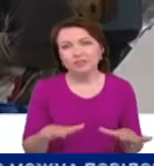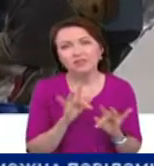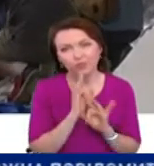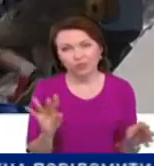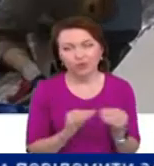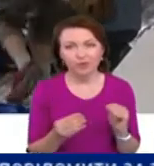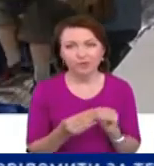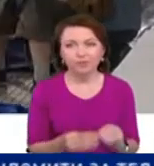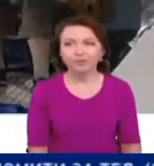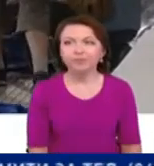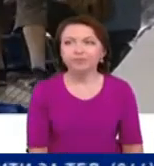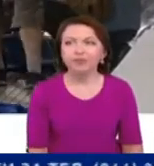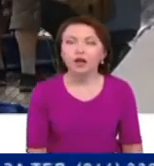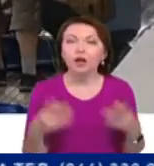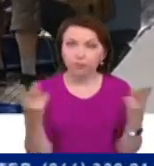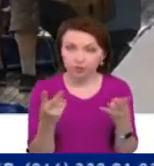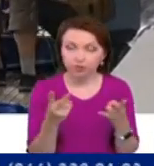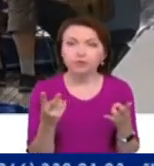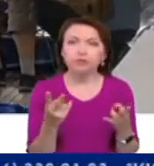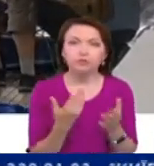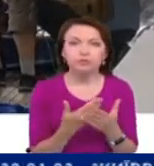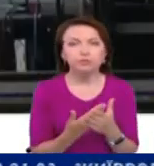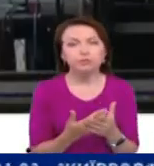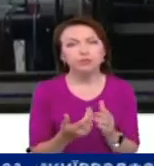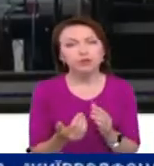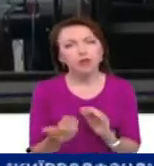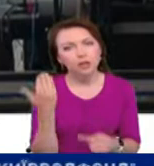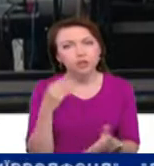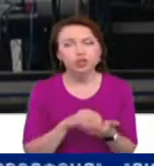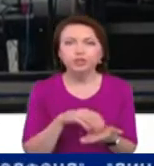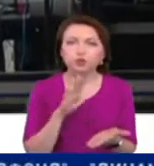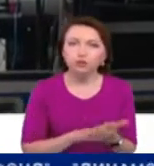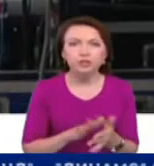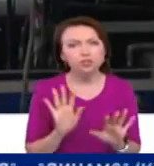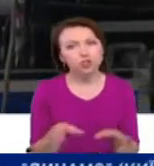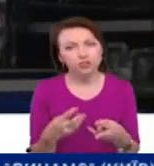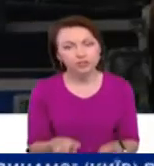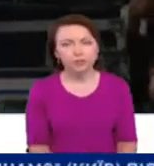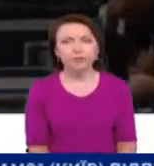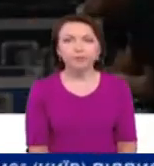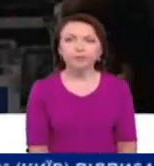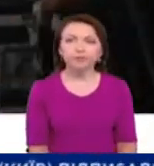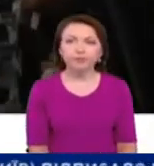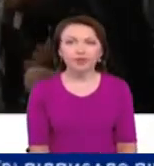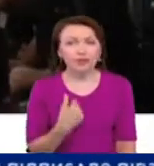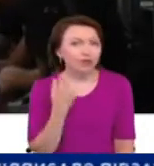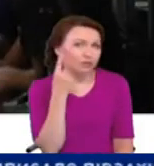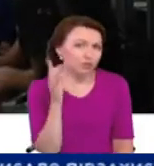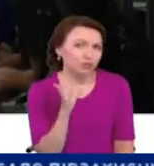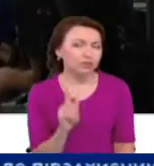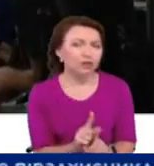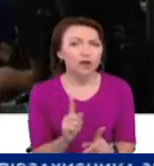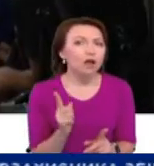будет. Тобто там потрібно буде раніше, якщо ви знаєте, раніше реєструватися чи ні, чи можна буде приходити? Я не думаю. Я думаю, що